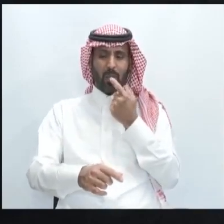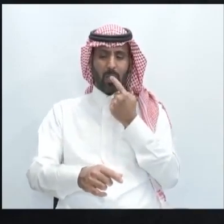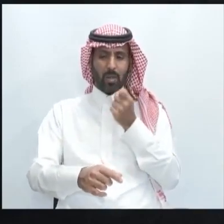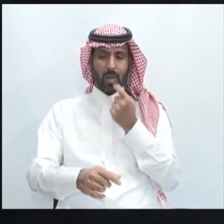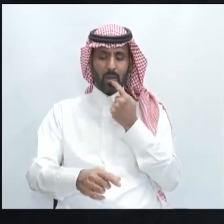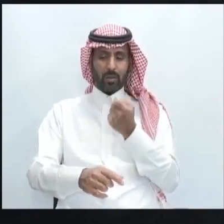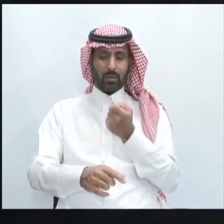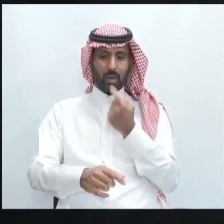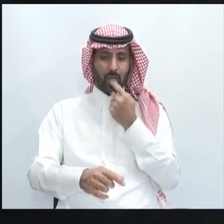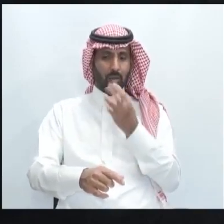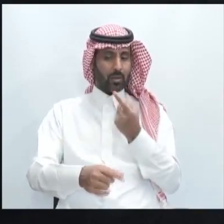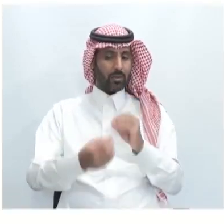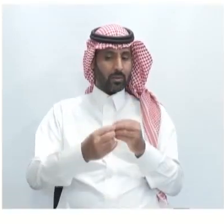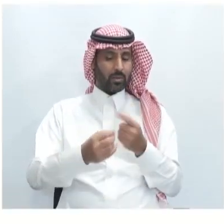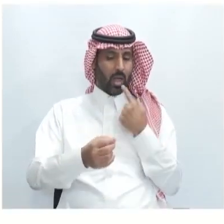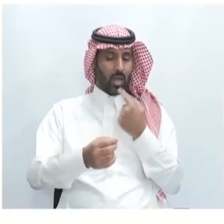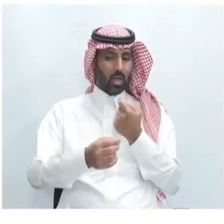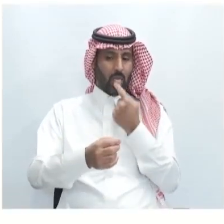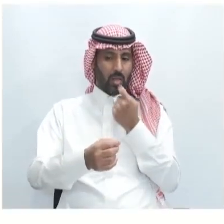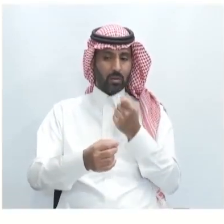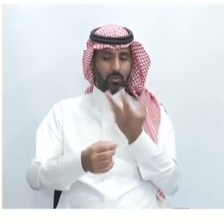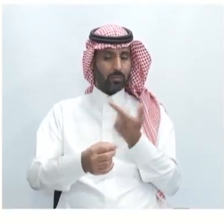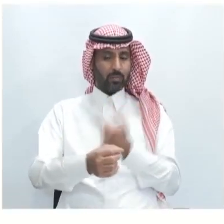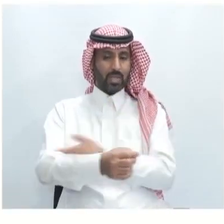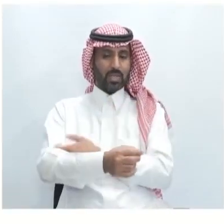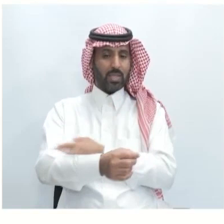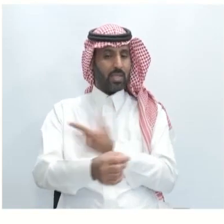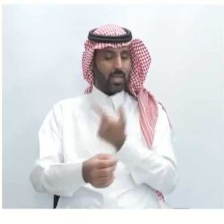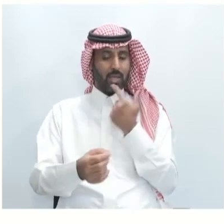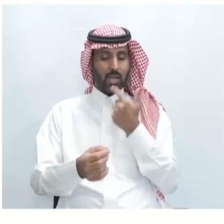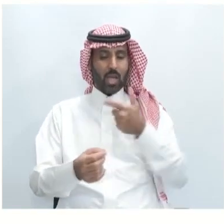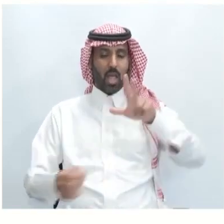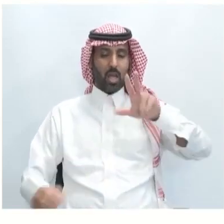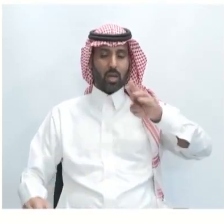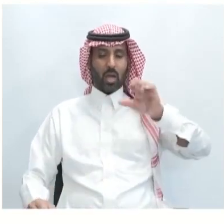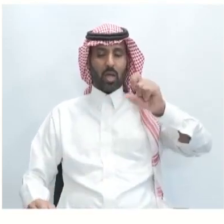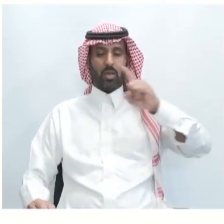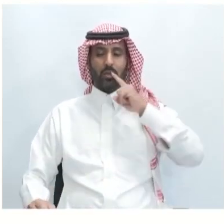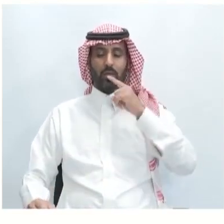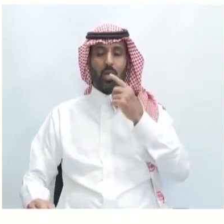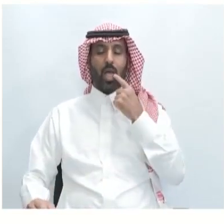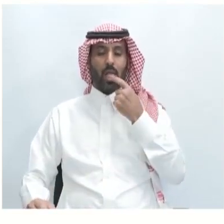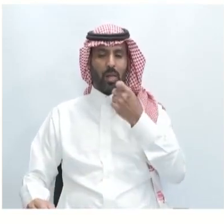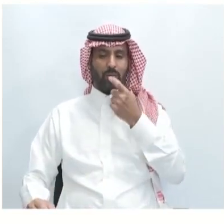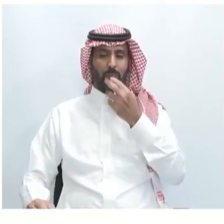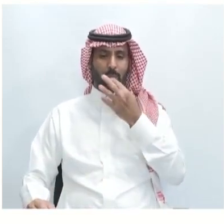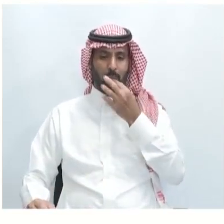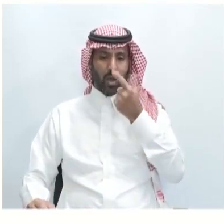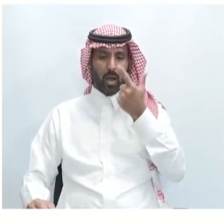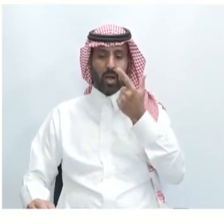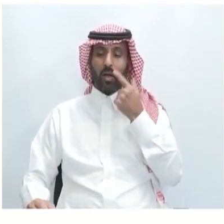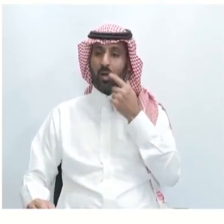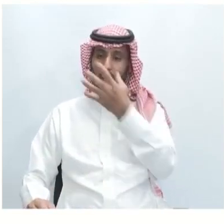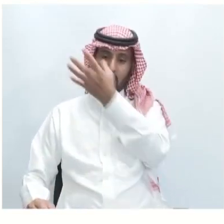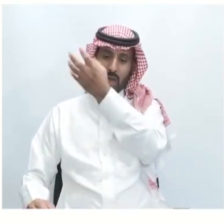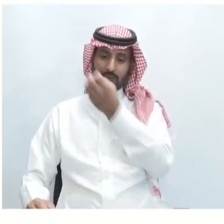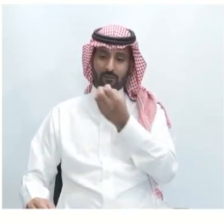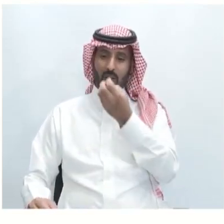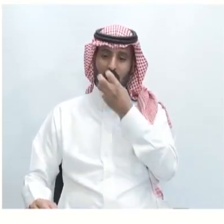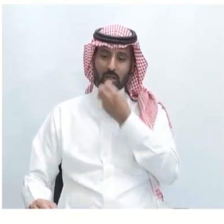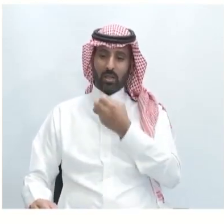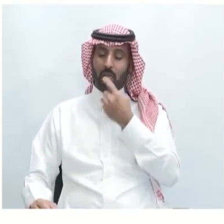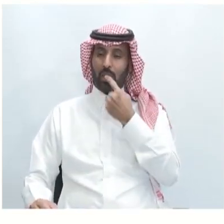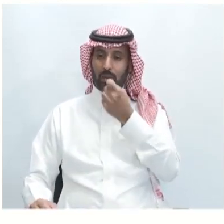الدم هو الجلوكوز احسنتم سكر الفاكهه اربط بين حرف الفاء وحرف الفاء في